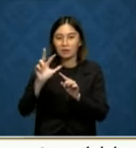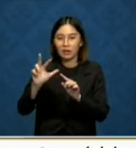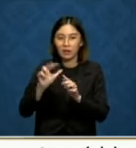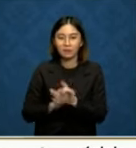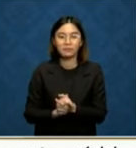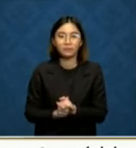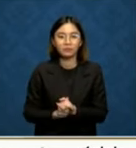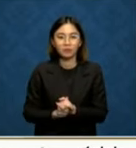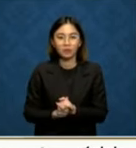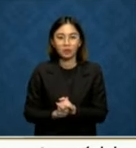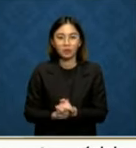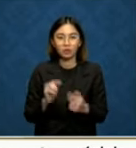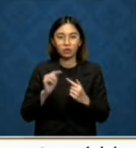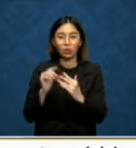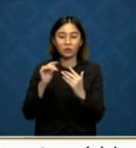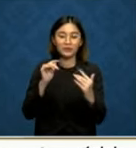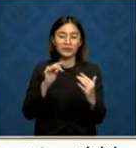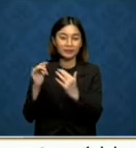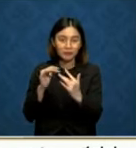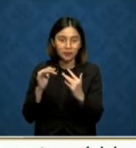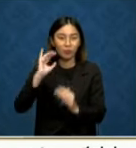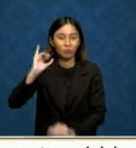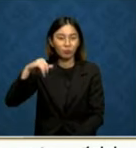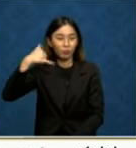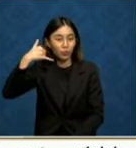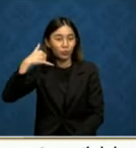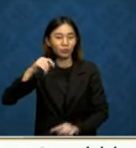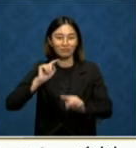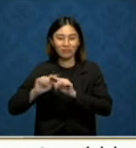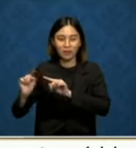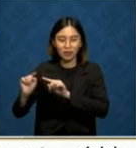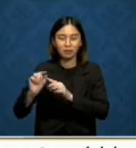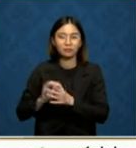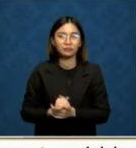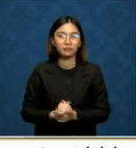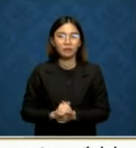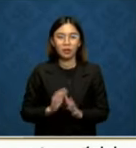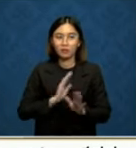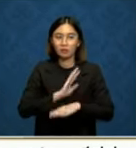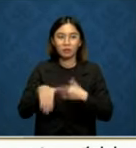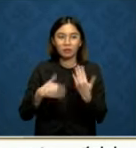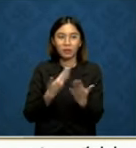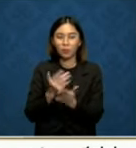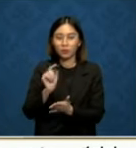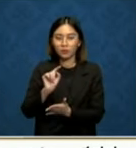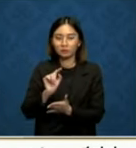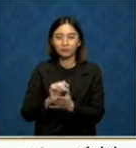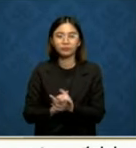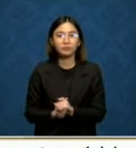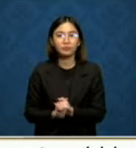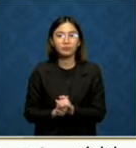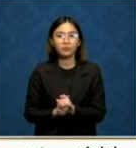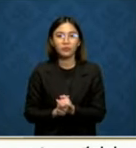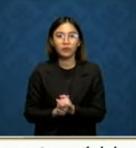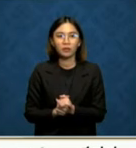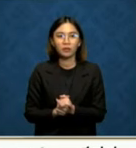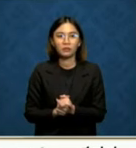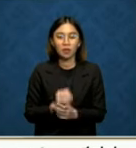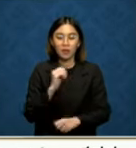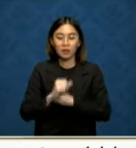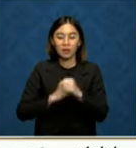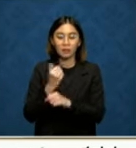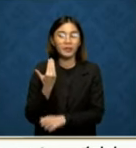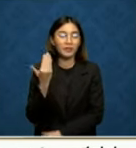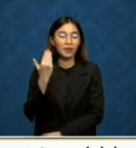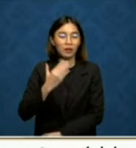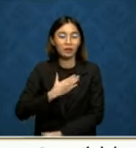ามก็เปนเรื่องการสื่อสาระธรรคมนาคม port.ทั้งหมด การเรื่องจากปีที่แล้